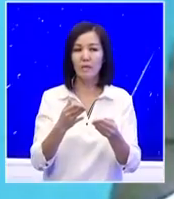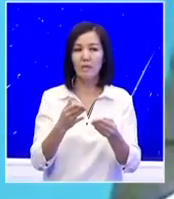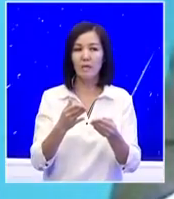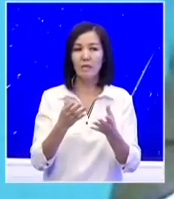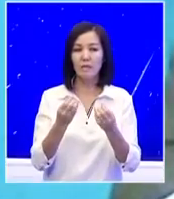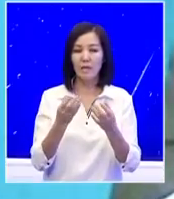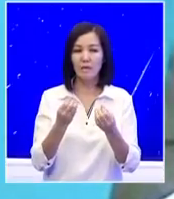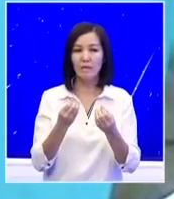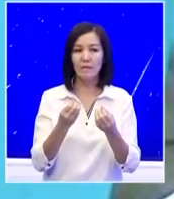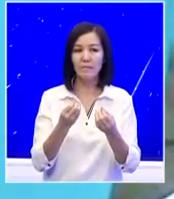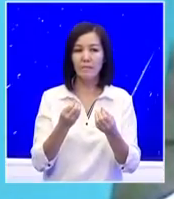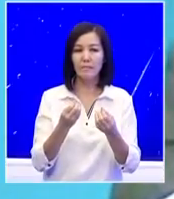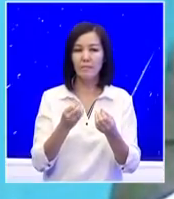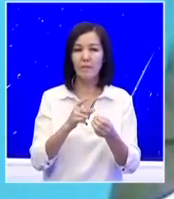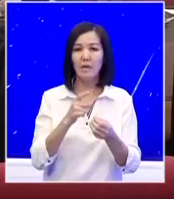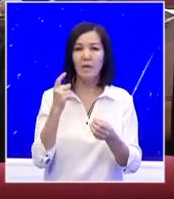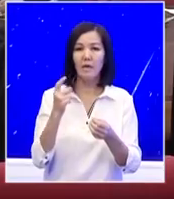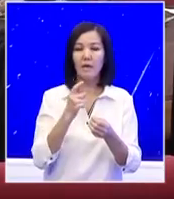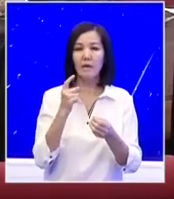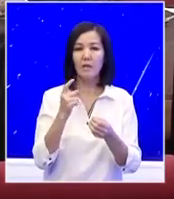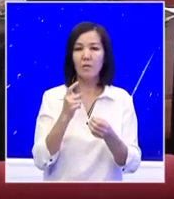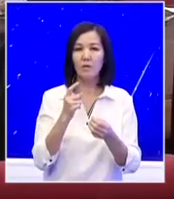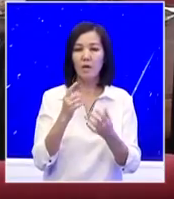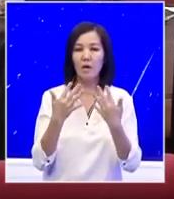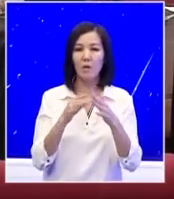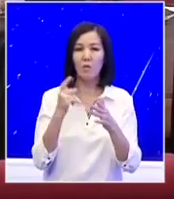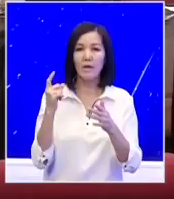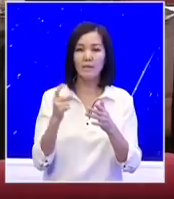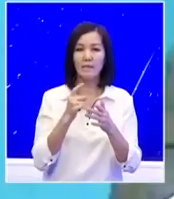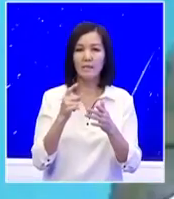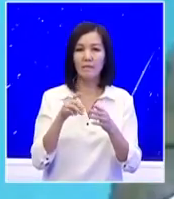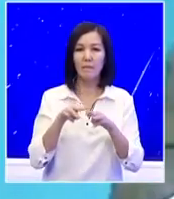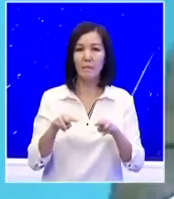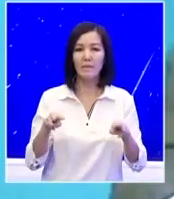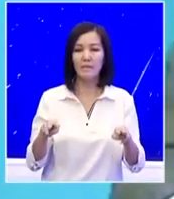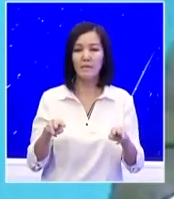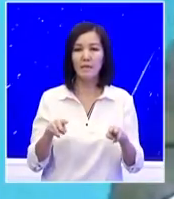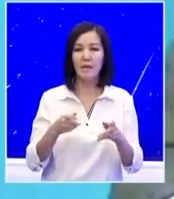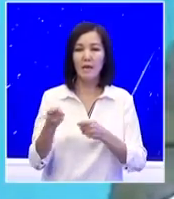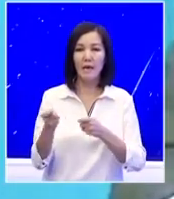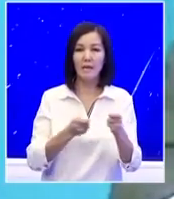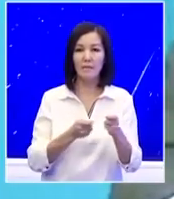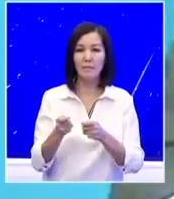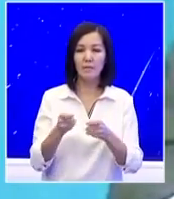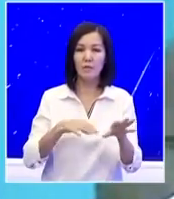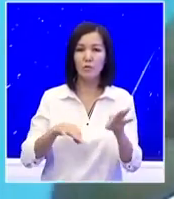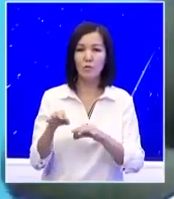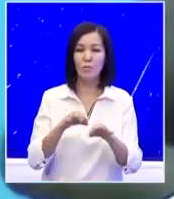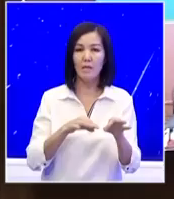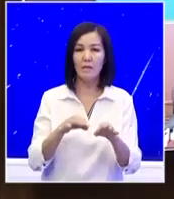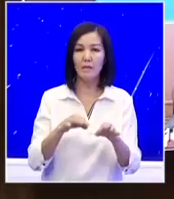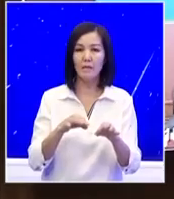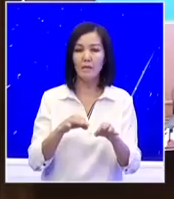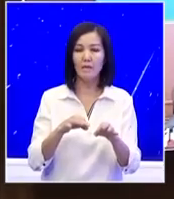орай экология, ауыл шаруашылығы министрліктері, әкімдіктер жобаларды іске асыруды